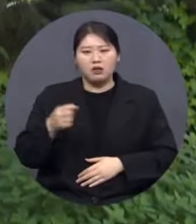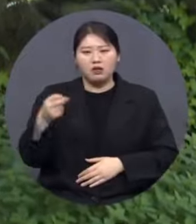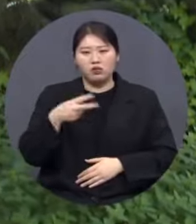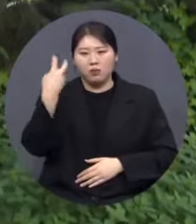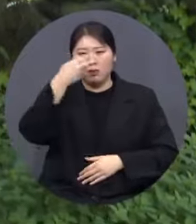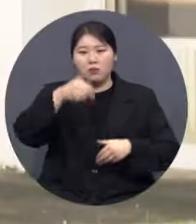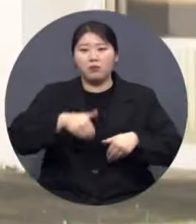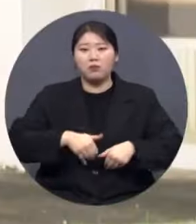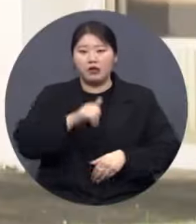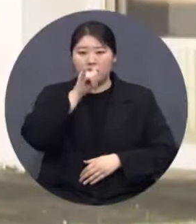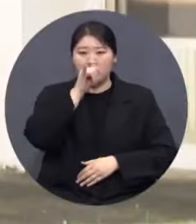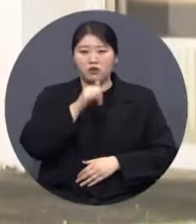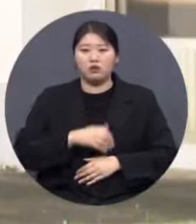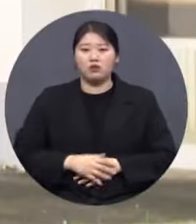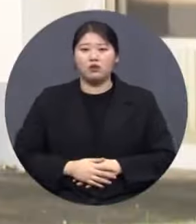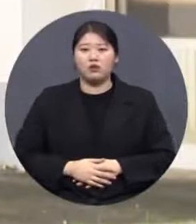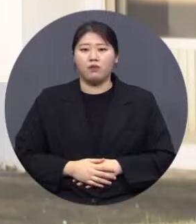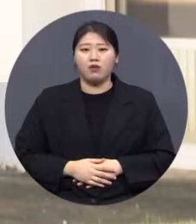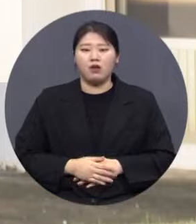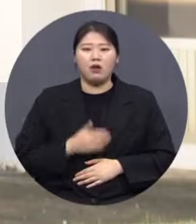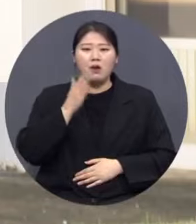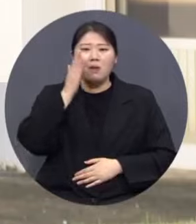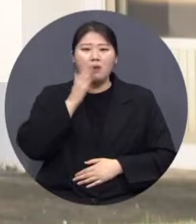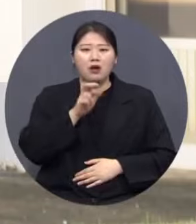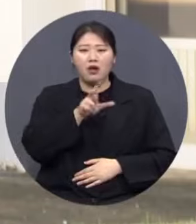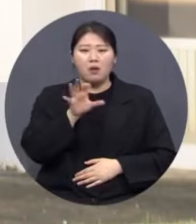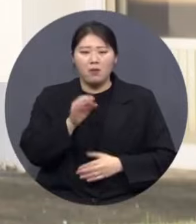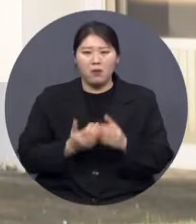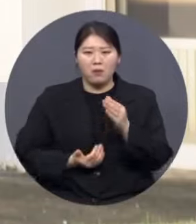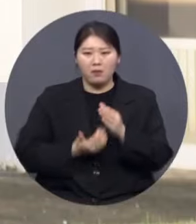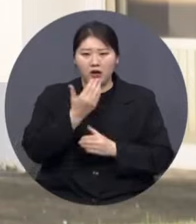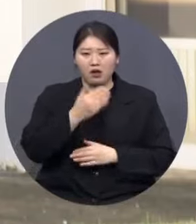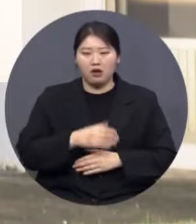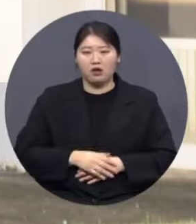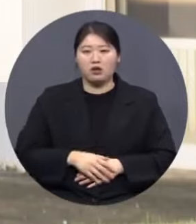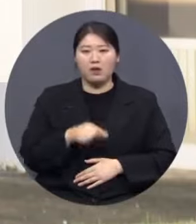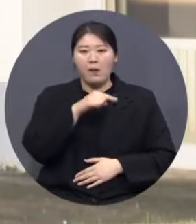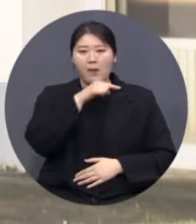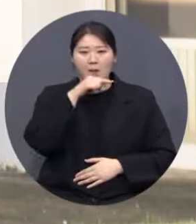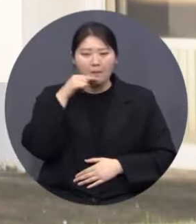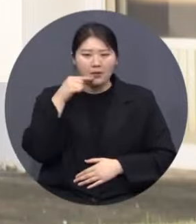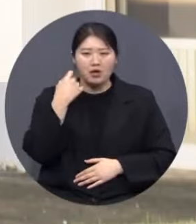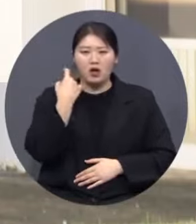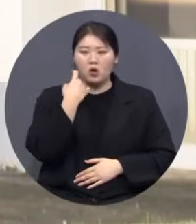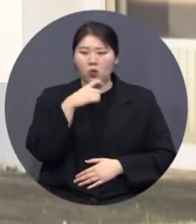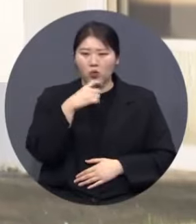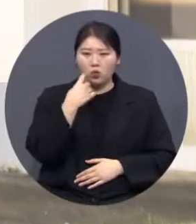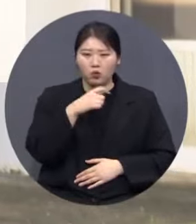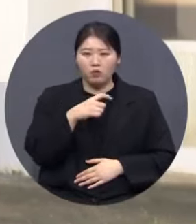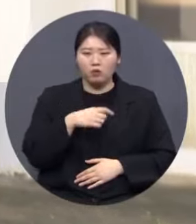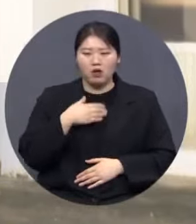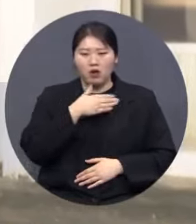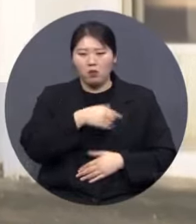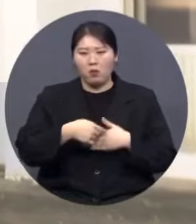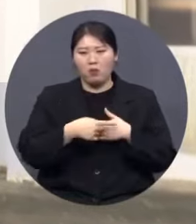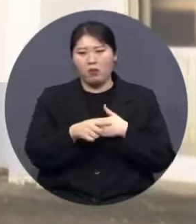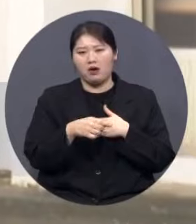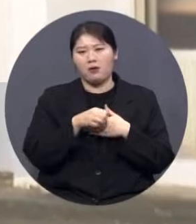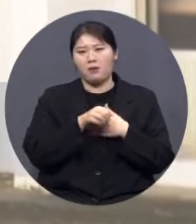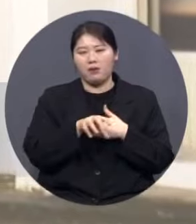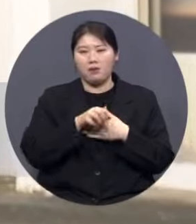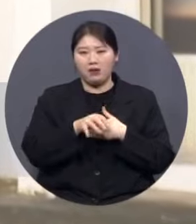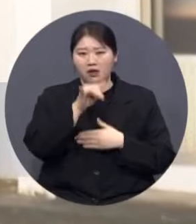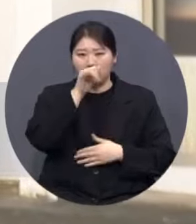했습니다. 멍이 생겨가지고 피고름이 바깥으로 터졌으니까